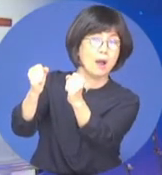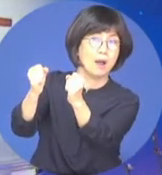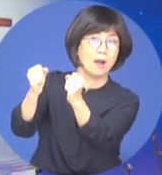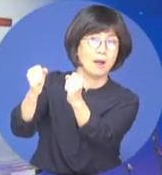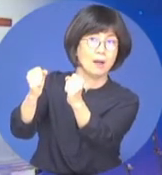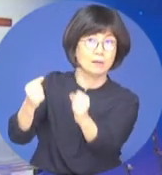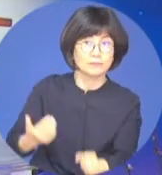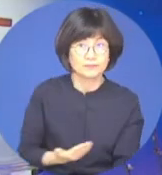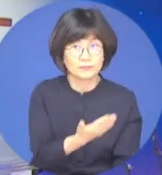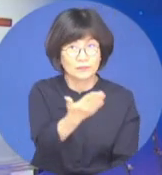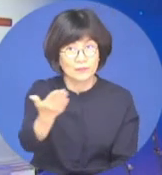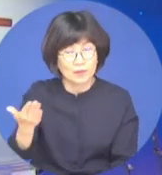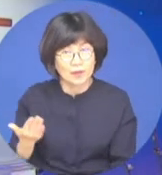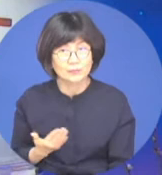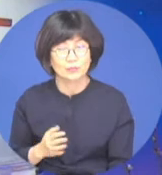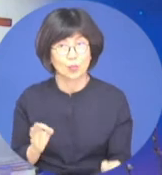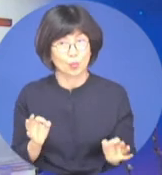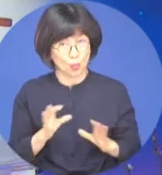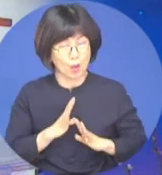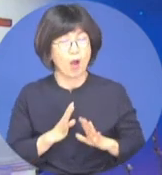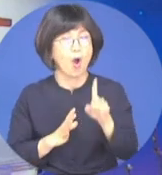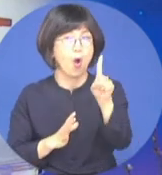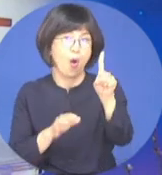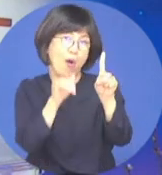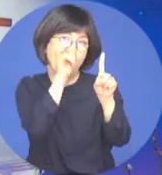여러분 놀라운 것이 하나 있는데요.